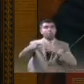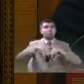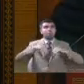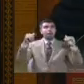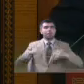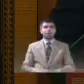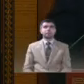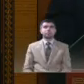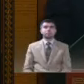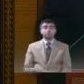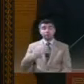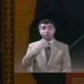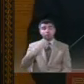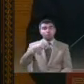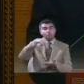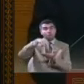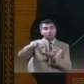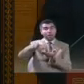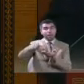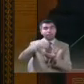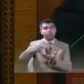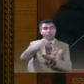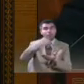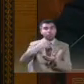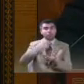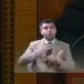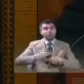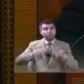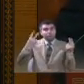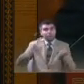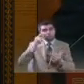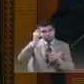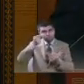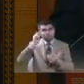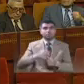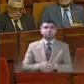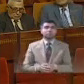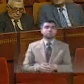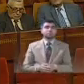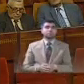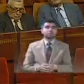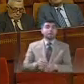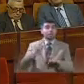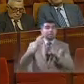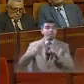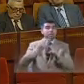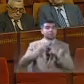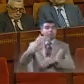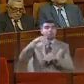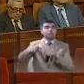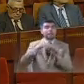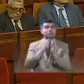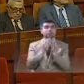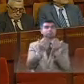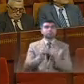المحترمين، يشرفني أن أتناول الكلمة أمامكم باسم فريق التقدم